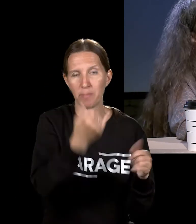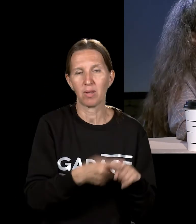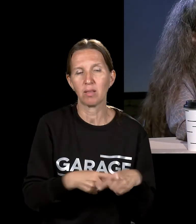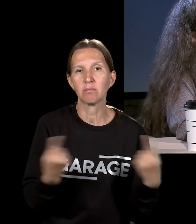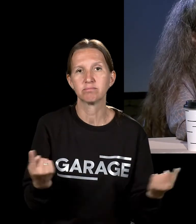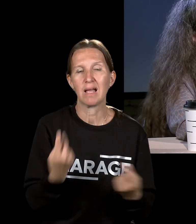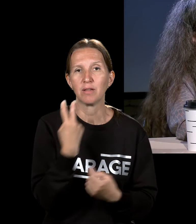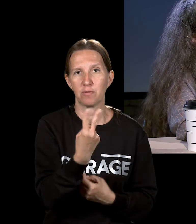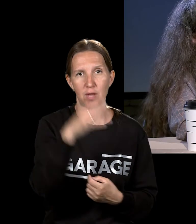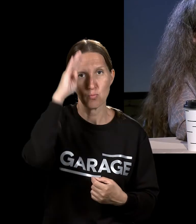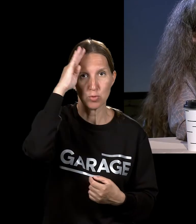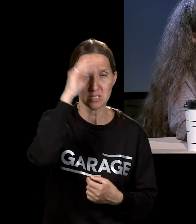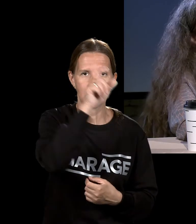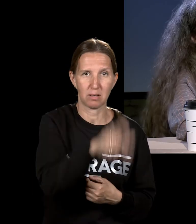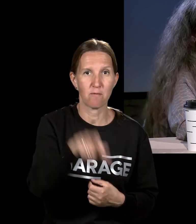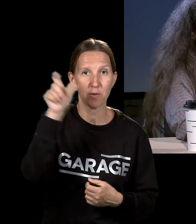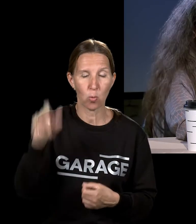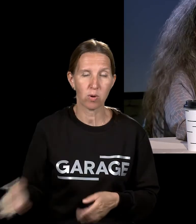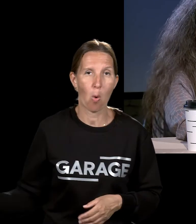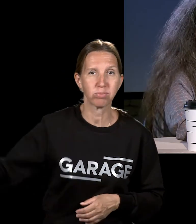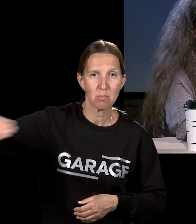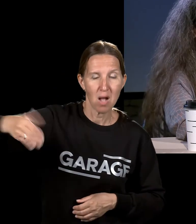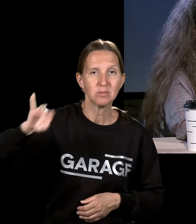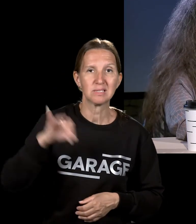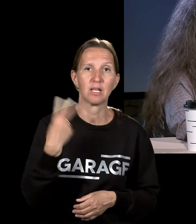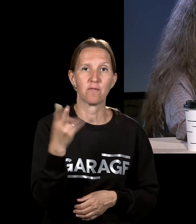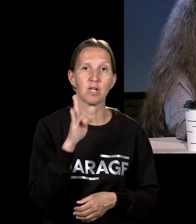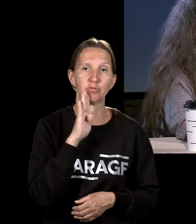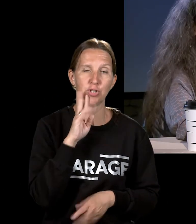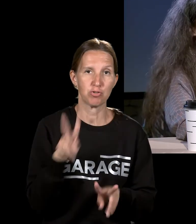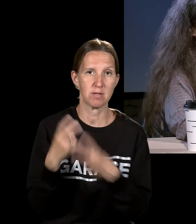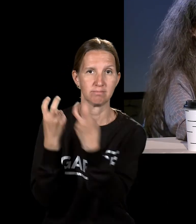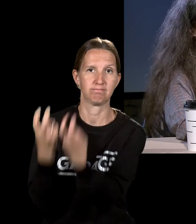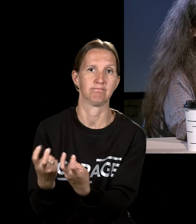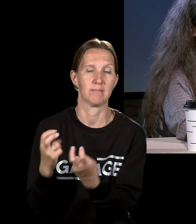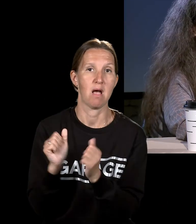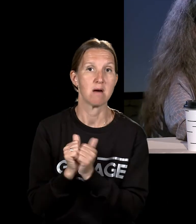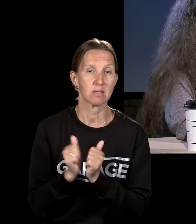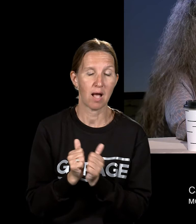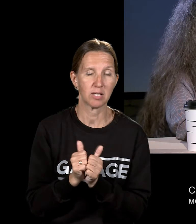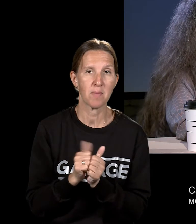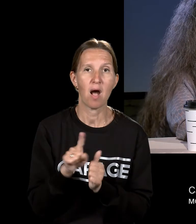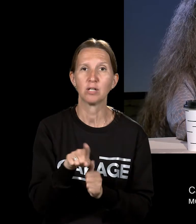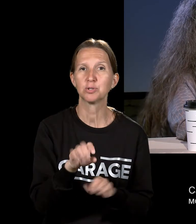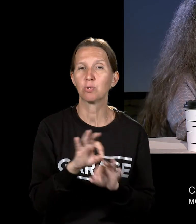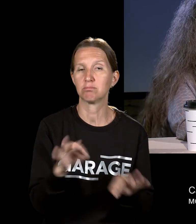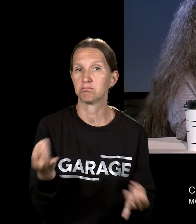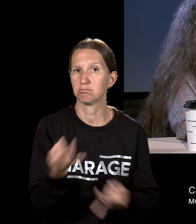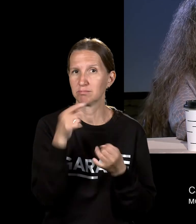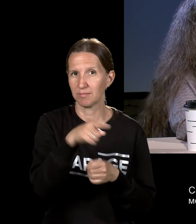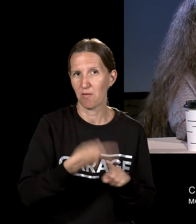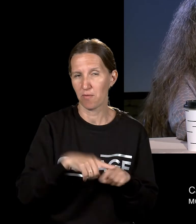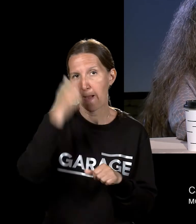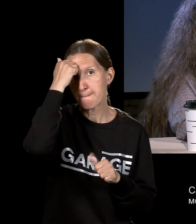очень простой, да, это просто две мужские фигуры, которые обнимаются, и две женщины, которые сидят рядом. И, наверное, самое